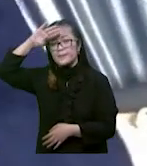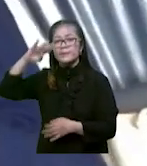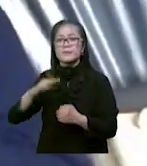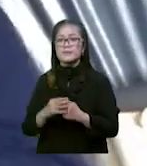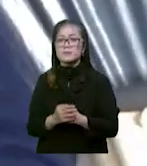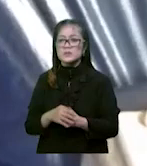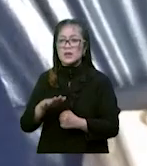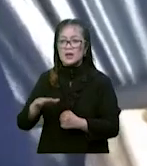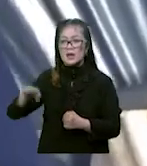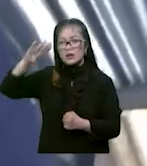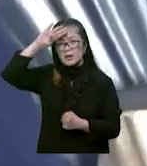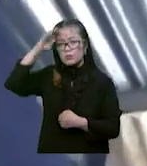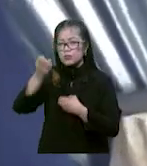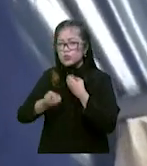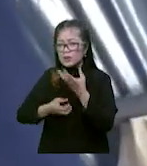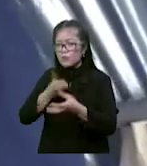terus muntah-muntah.